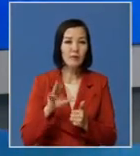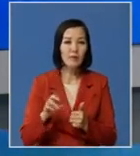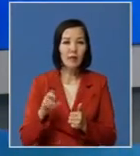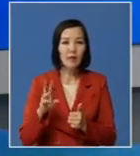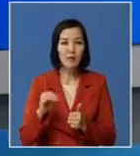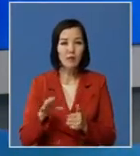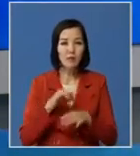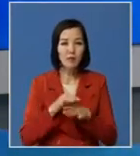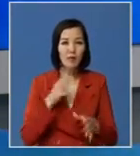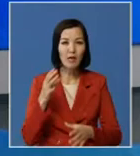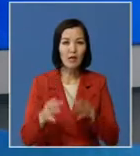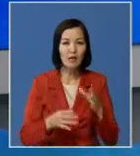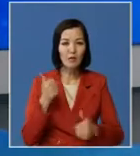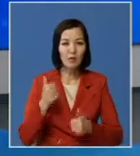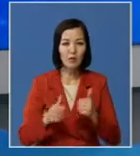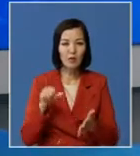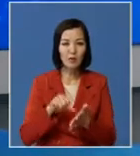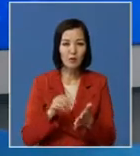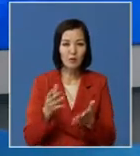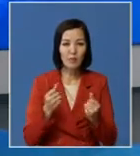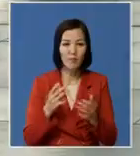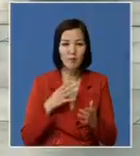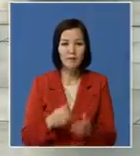өтетін әлемдік додаға жолдама алды.